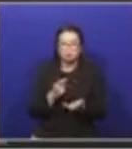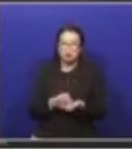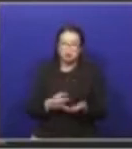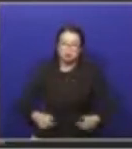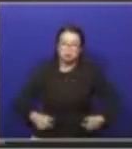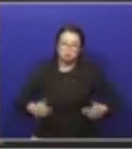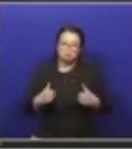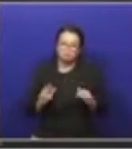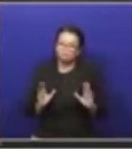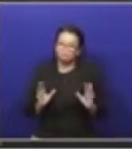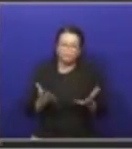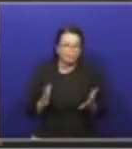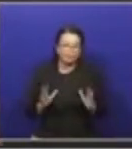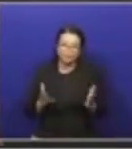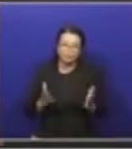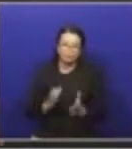อีกเล่านี่ยังรวมถึงพี่น้องชาวไร่ชาวนางผมนะครับ